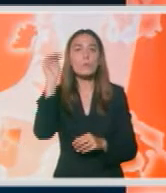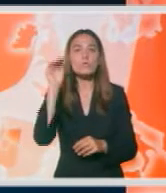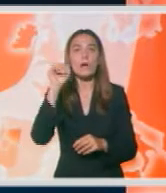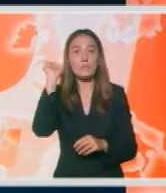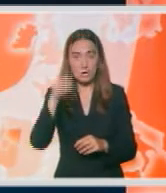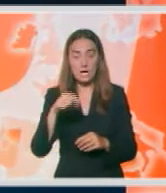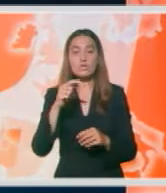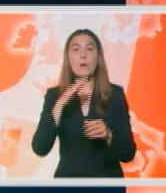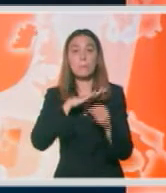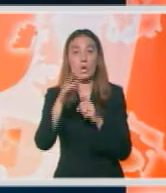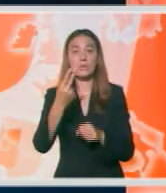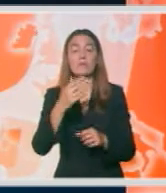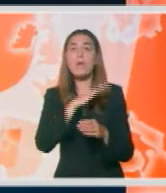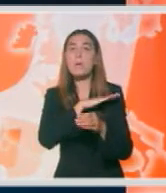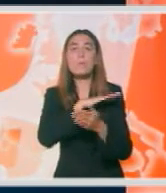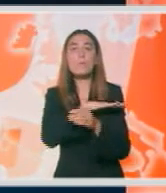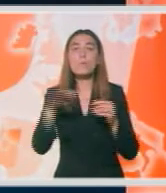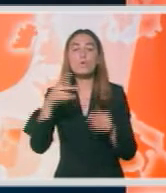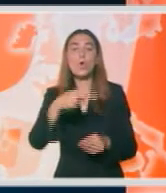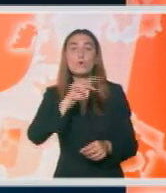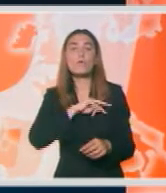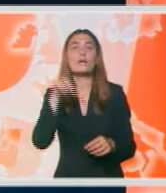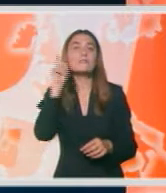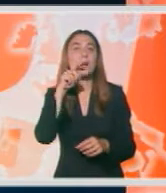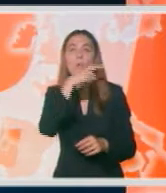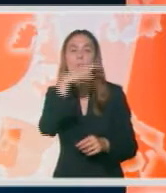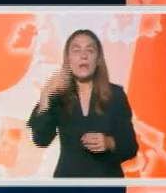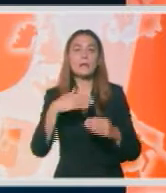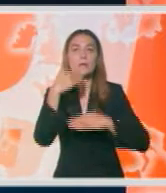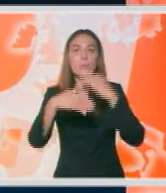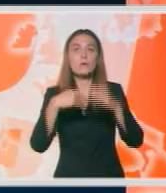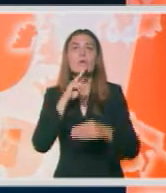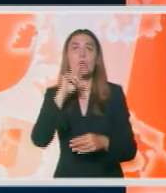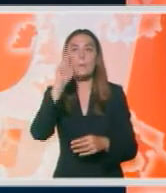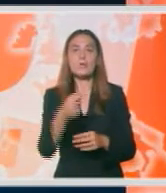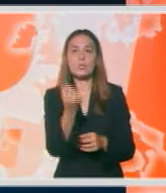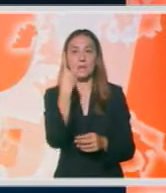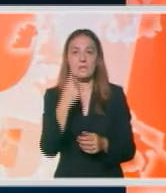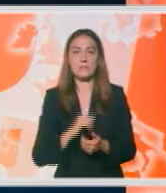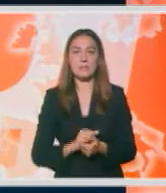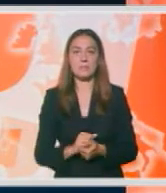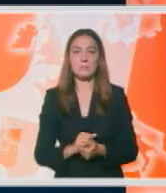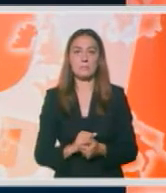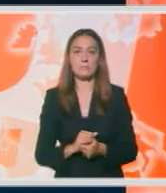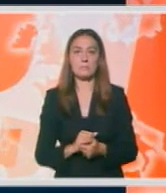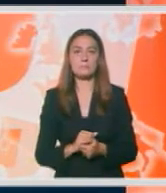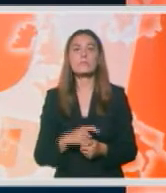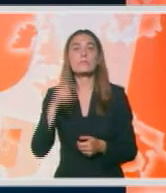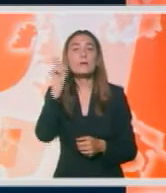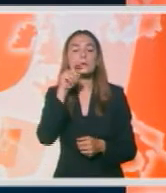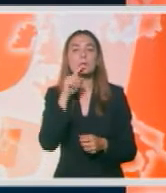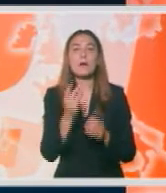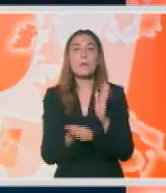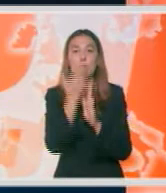upozoravajući da će u protivnom snositi punu odgovornost za svaku negativnu posljedicu koja može da nastane. Svako